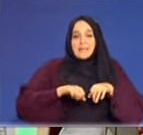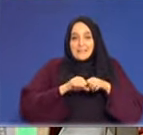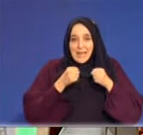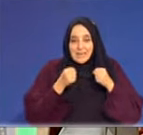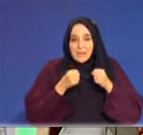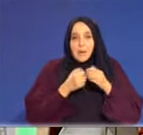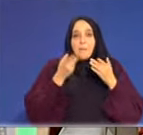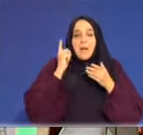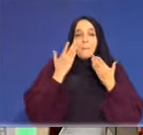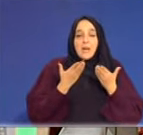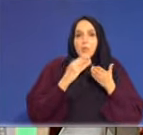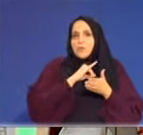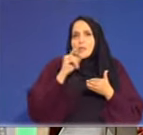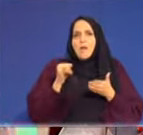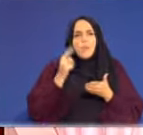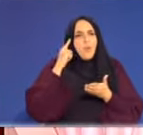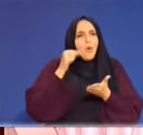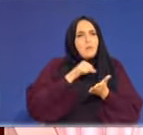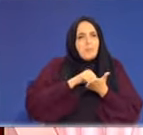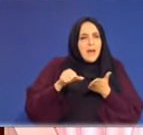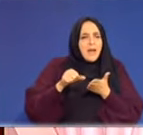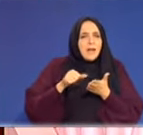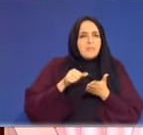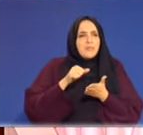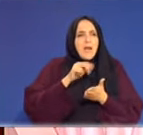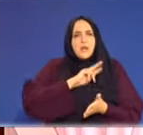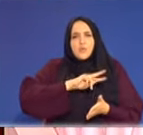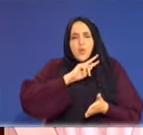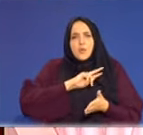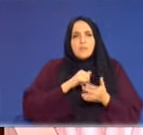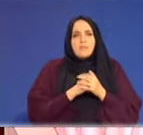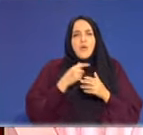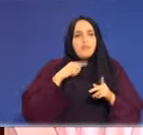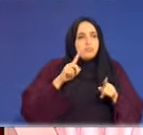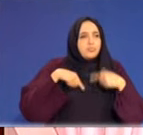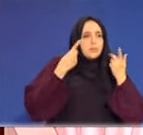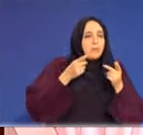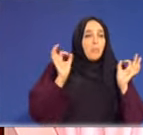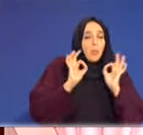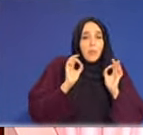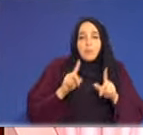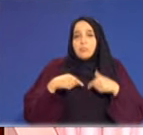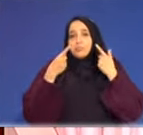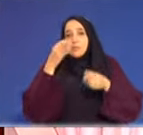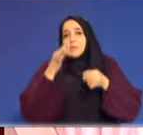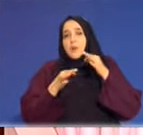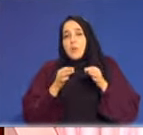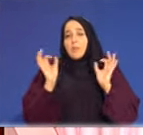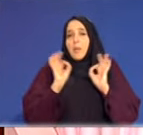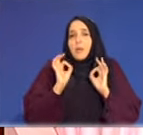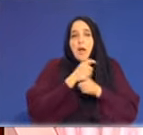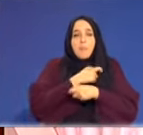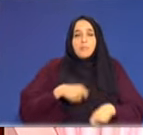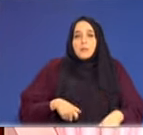بصح دركا ما بان لنا حتى خبر. يروحوا لذاك يقول ما كانش، يروحوا لدار الشرع مازال ما جاناش من عند